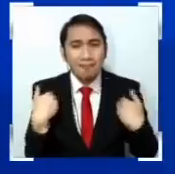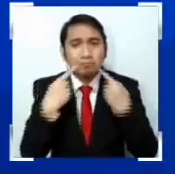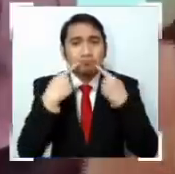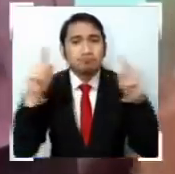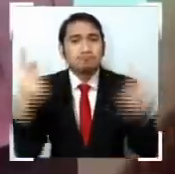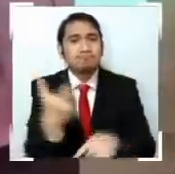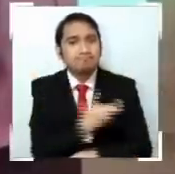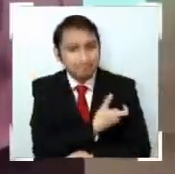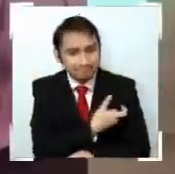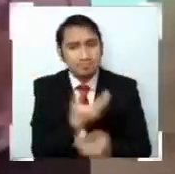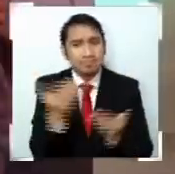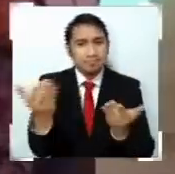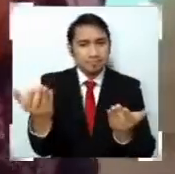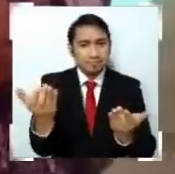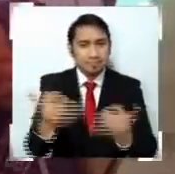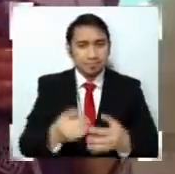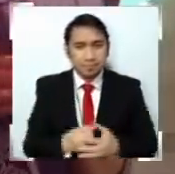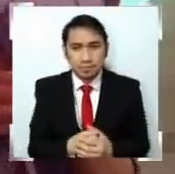Alves.